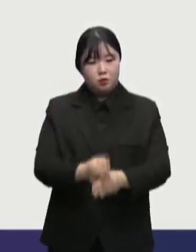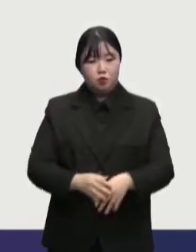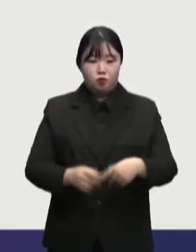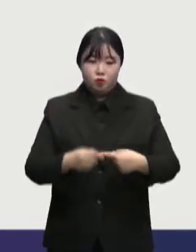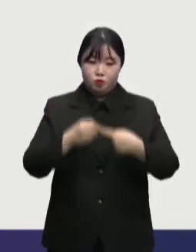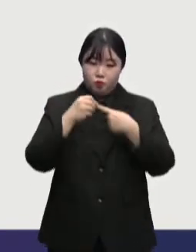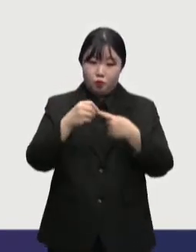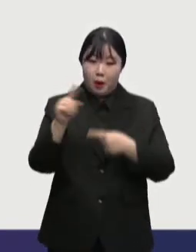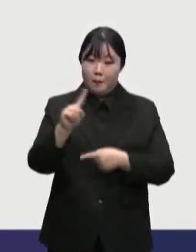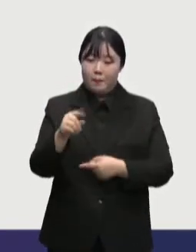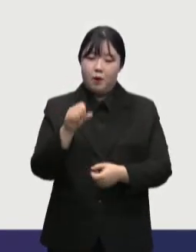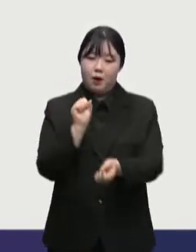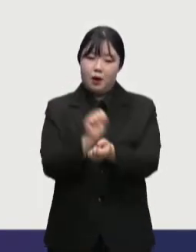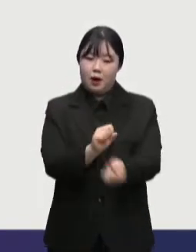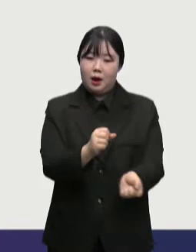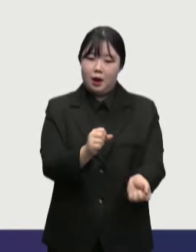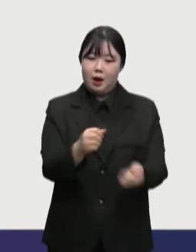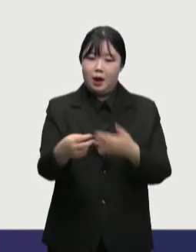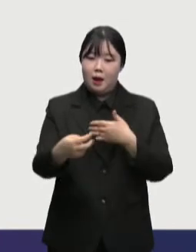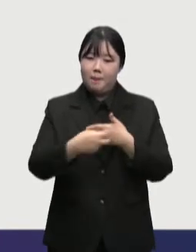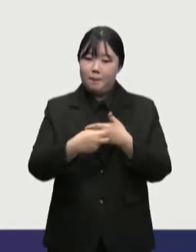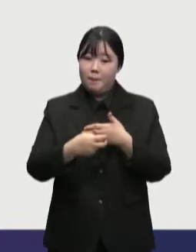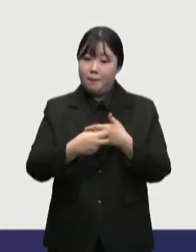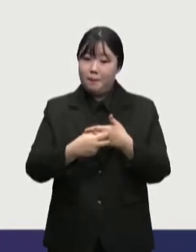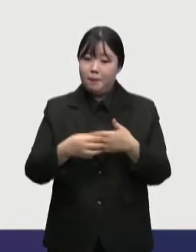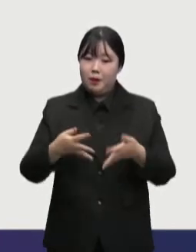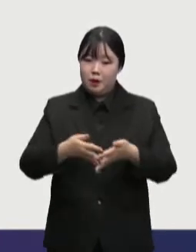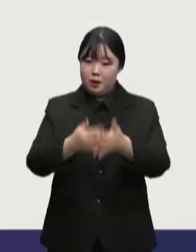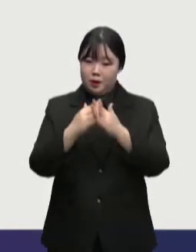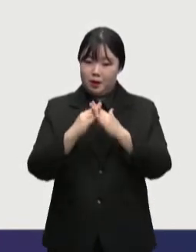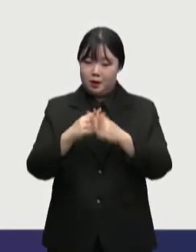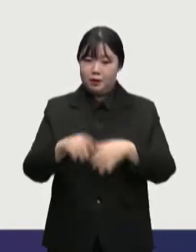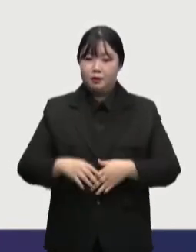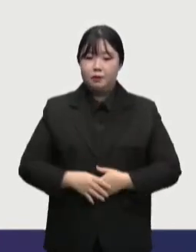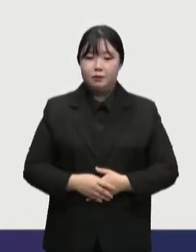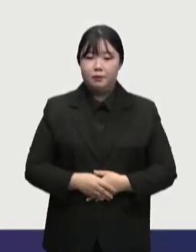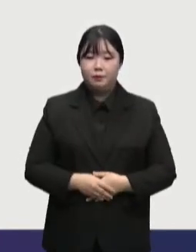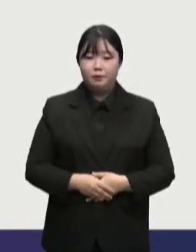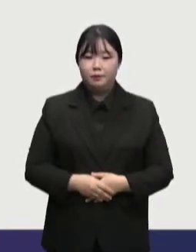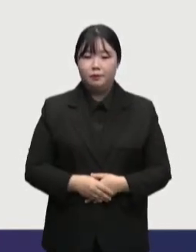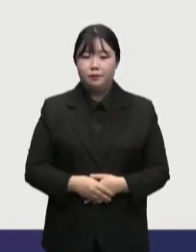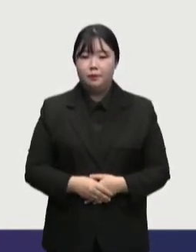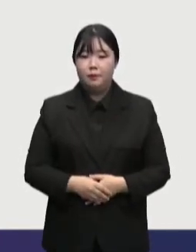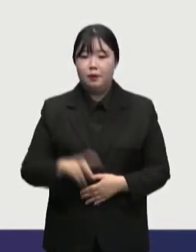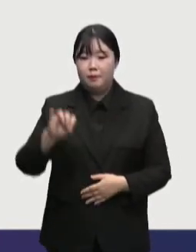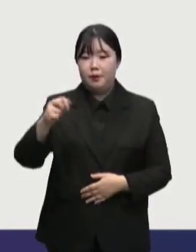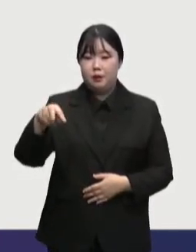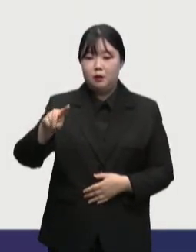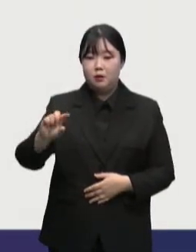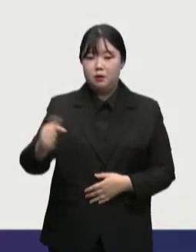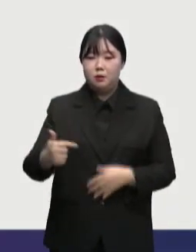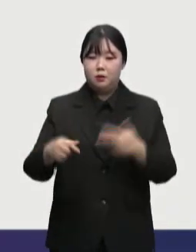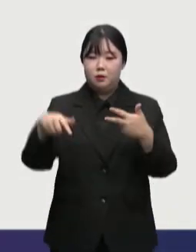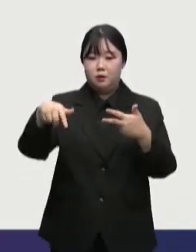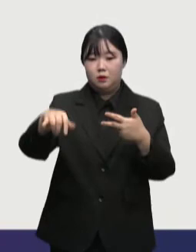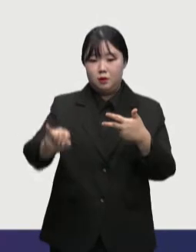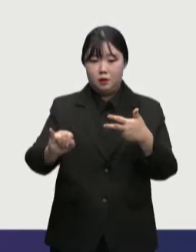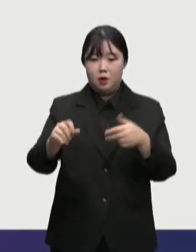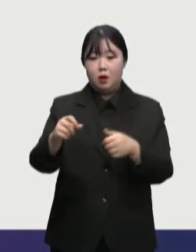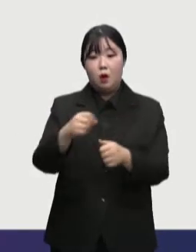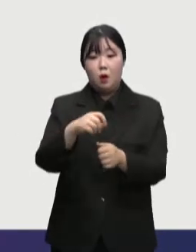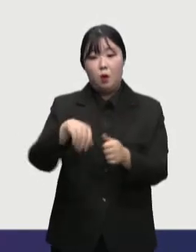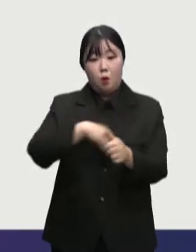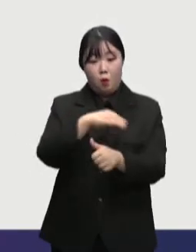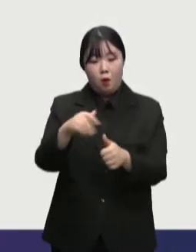건 감염병 전문병원 유치라고 보도했습니다. 민선 7기 시정 기조인 환경특별시